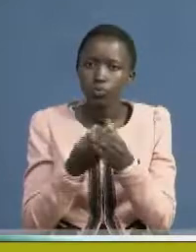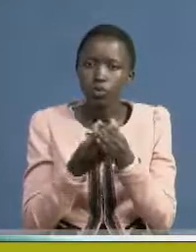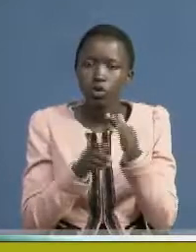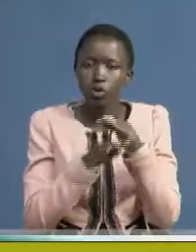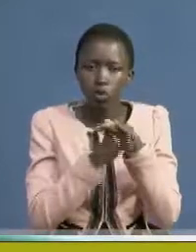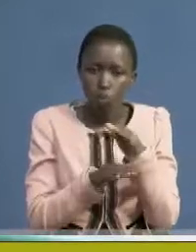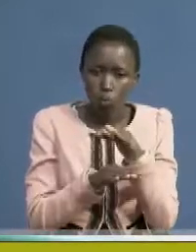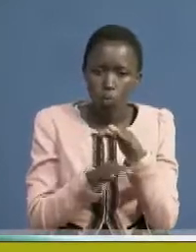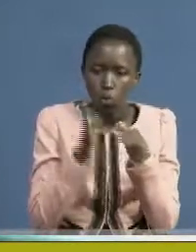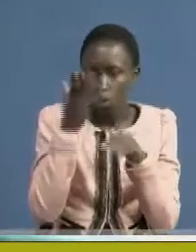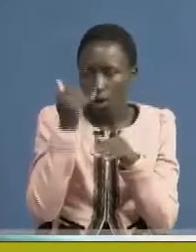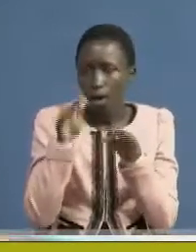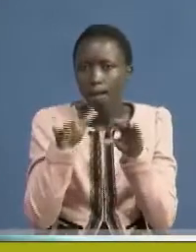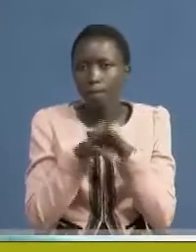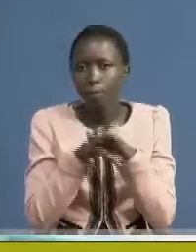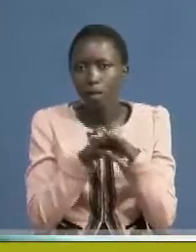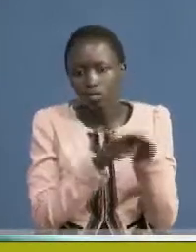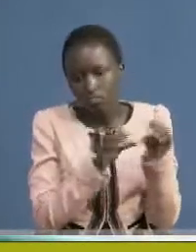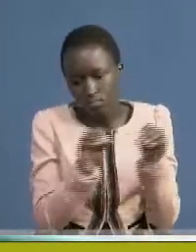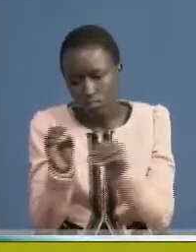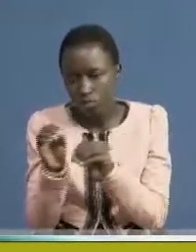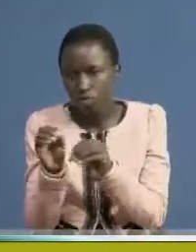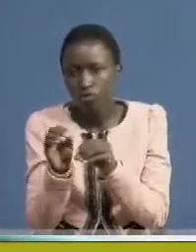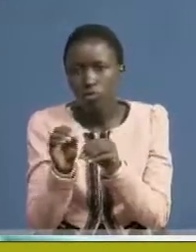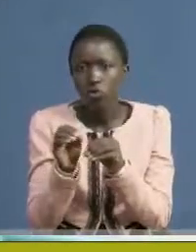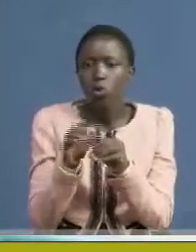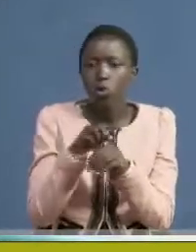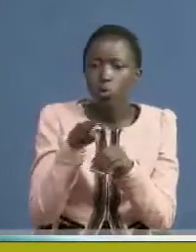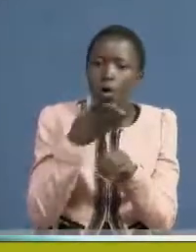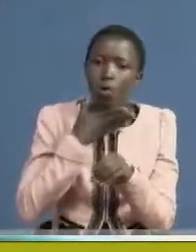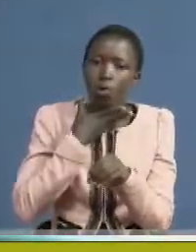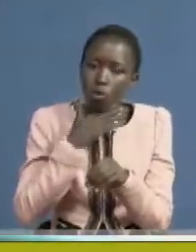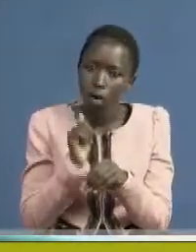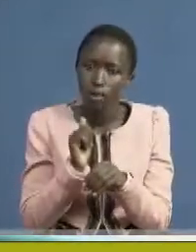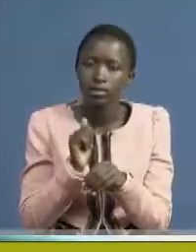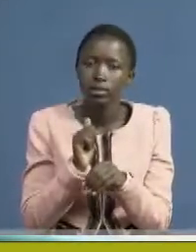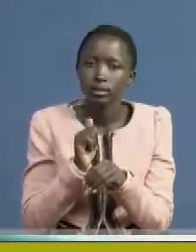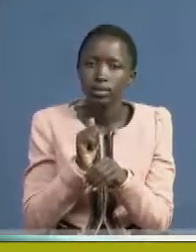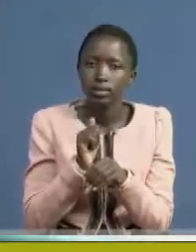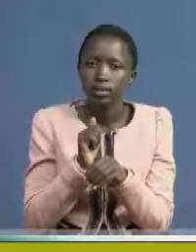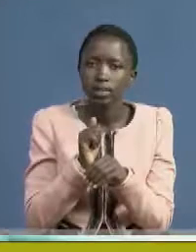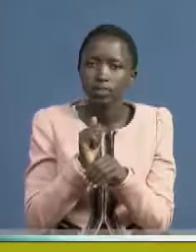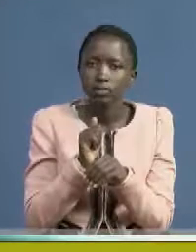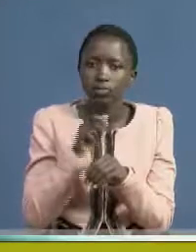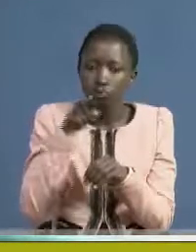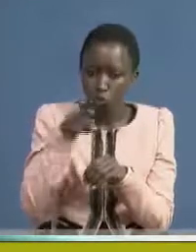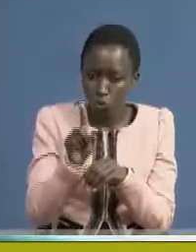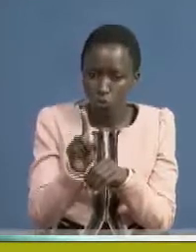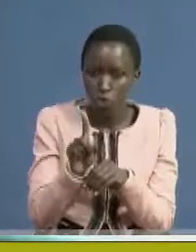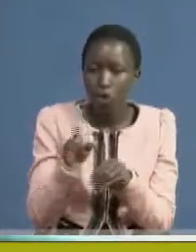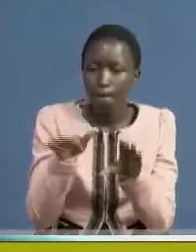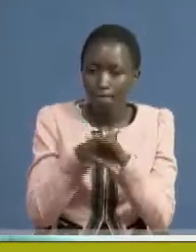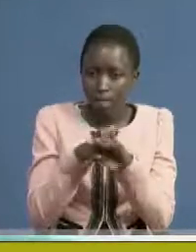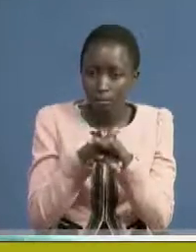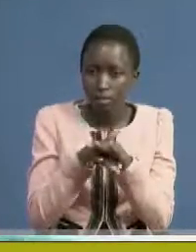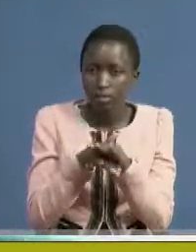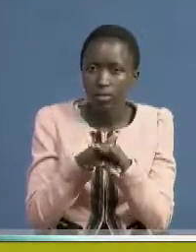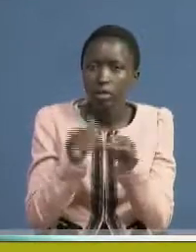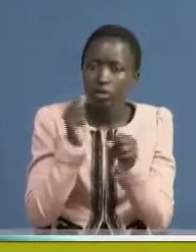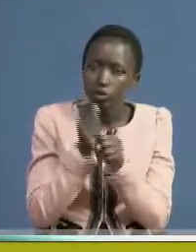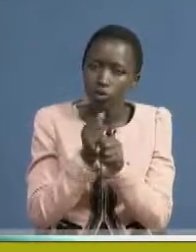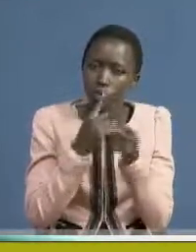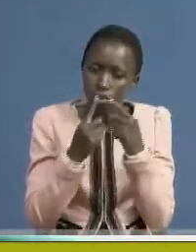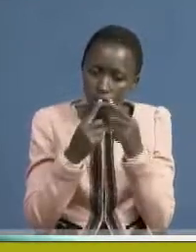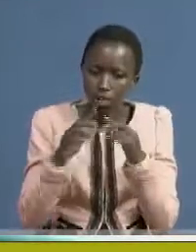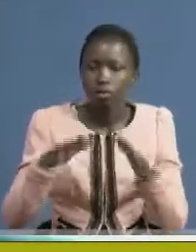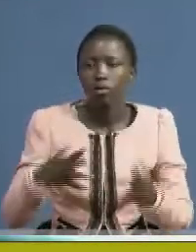low kwa sababu members wametoroka. Kwa hivyo sisi tungependa hawa nyinyi sasa members munapenda